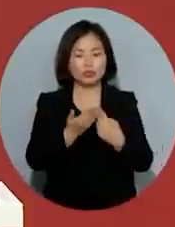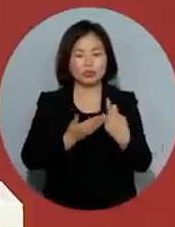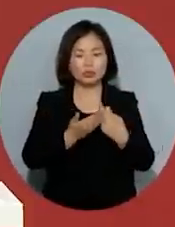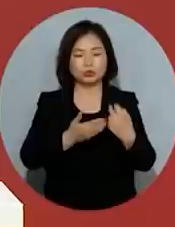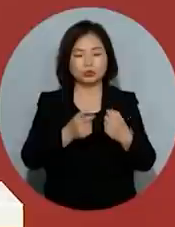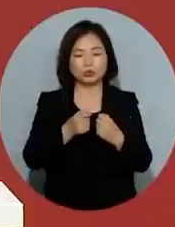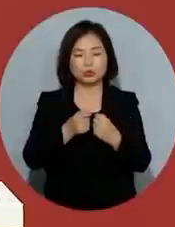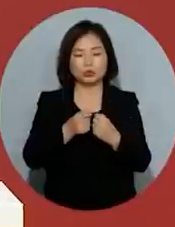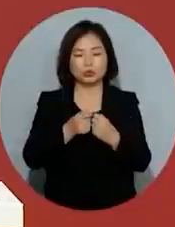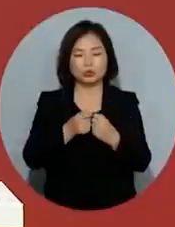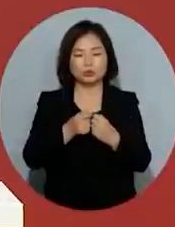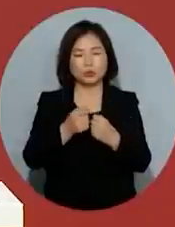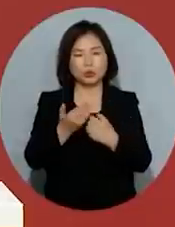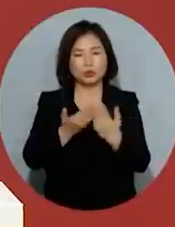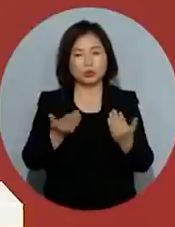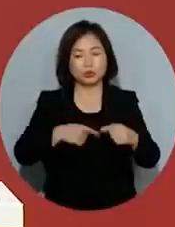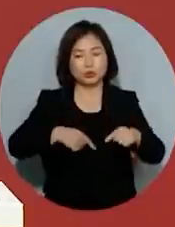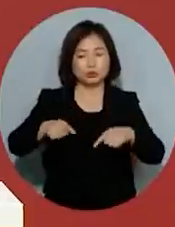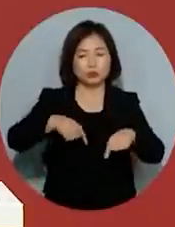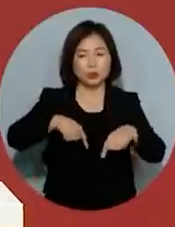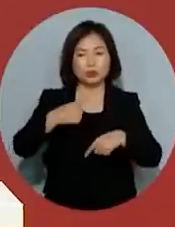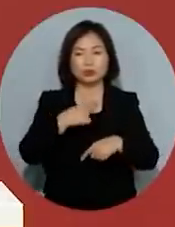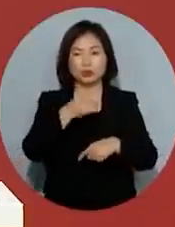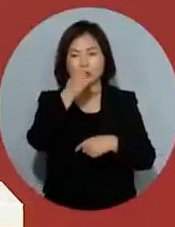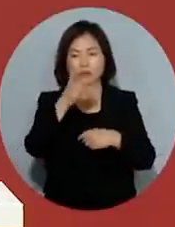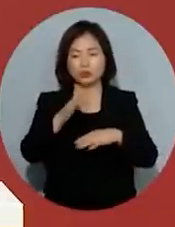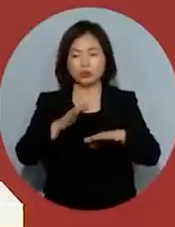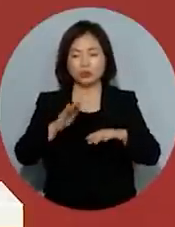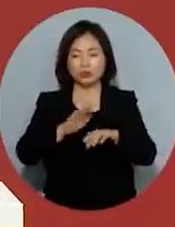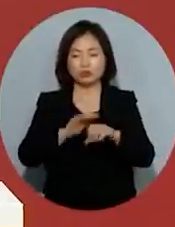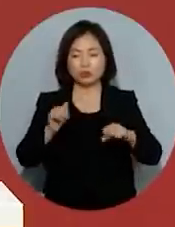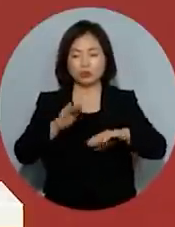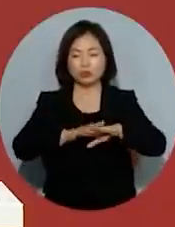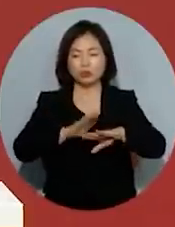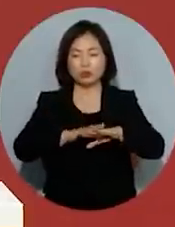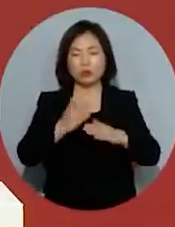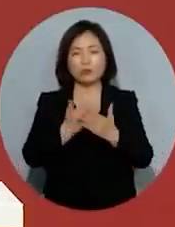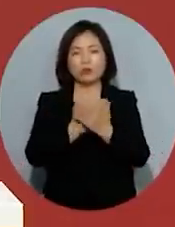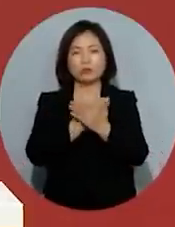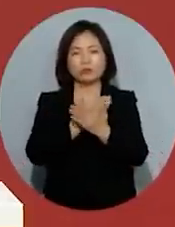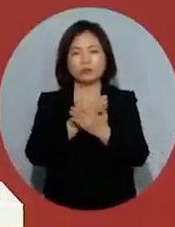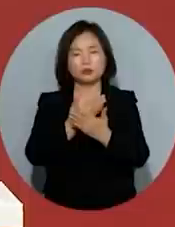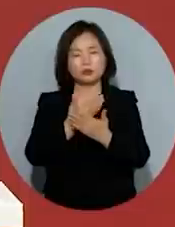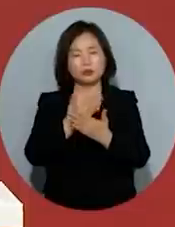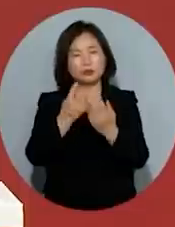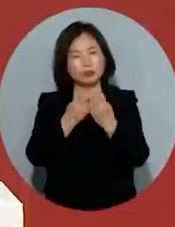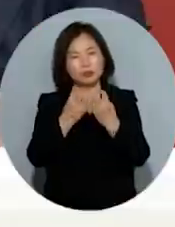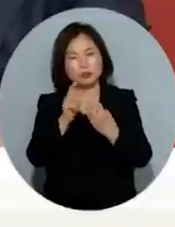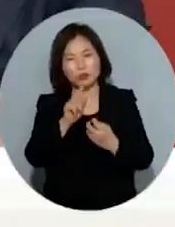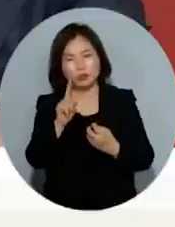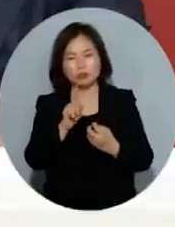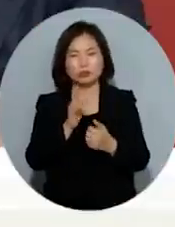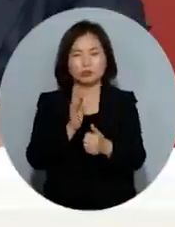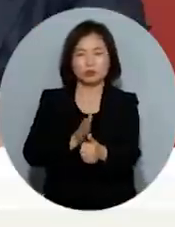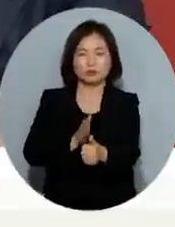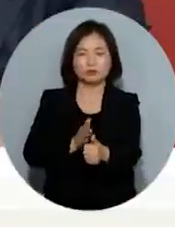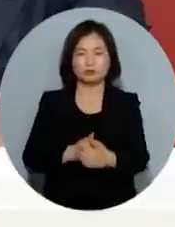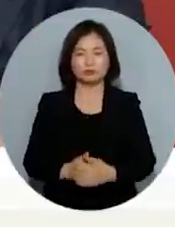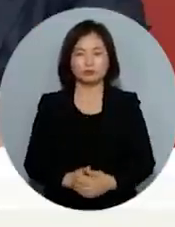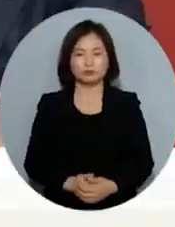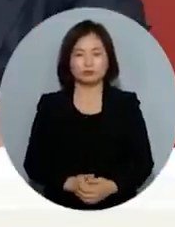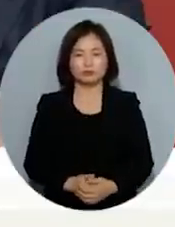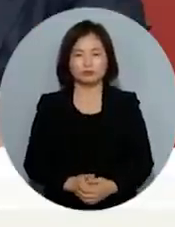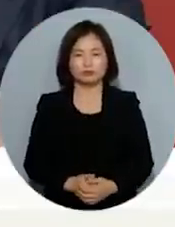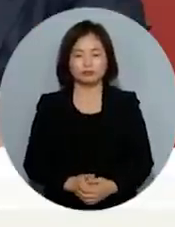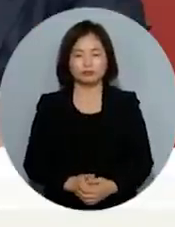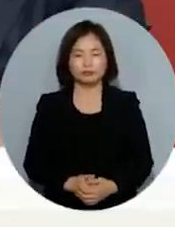하셨으니까 이 경북 농업 발전에 좀 본인이 가지고 계신 생각이 있으시면 한 말씀 좀 부탁드리겠습니다.